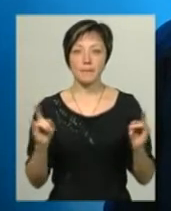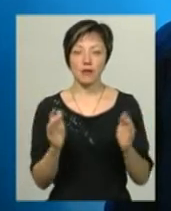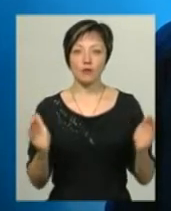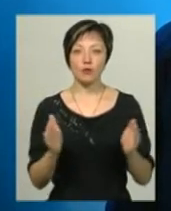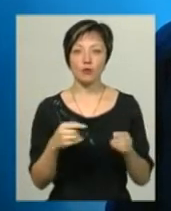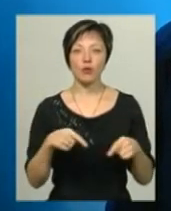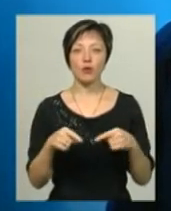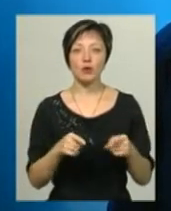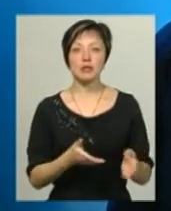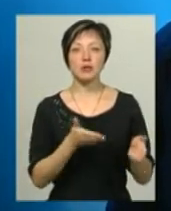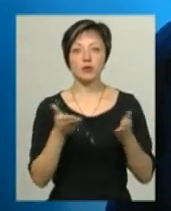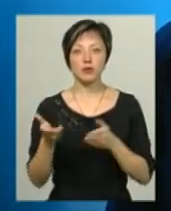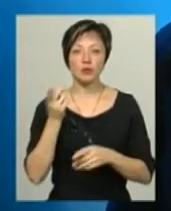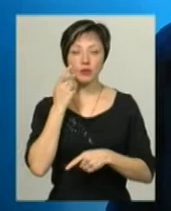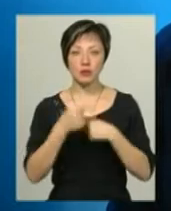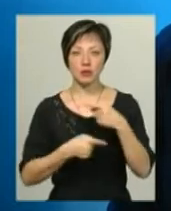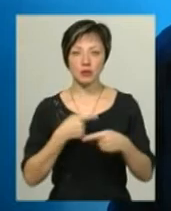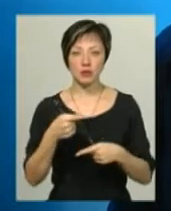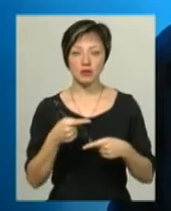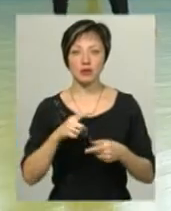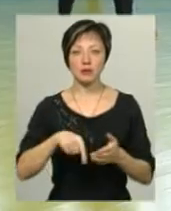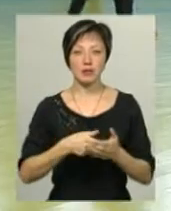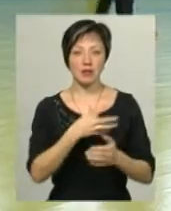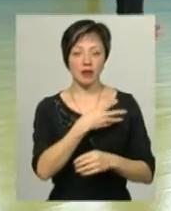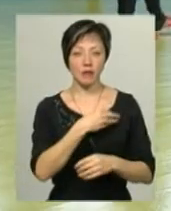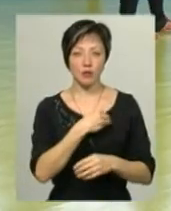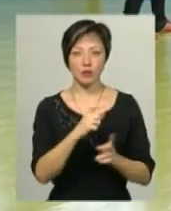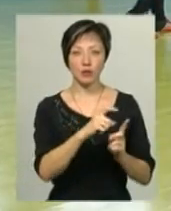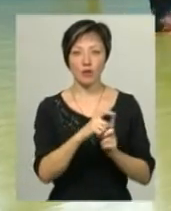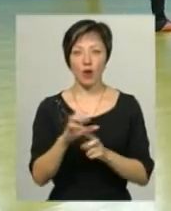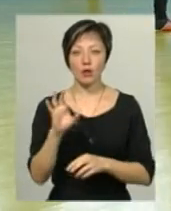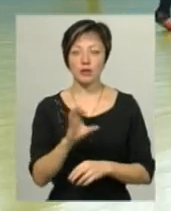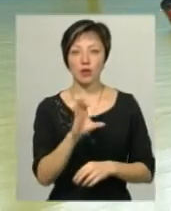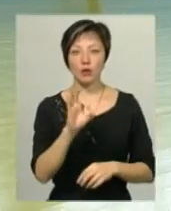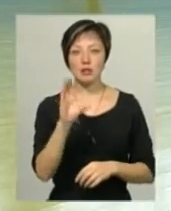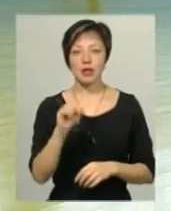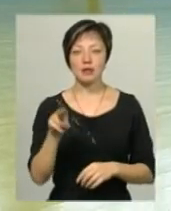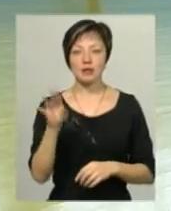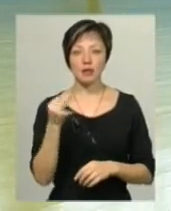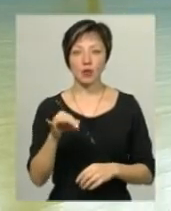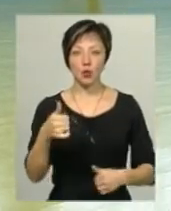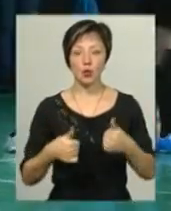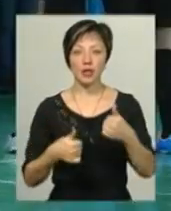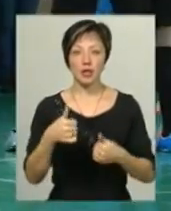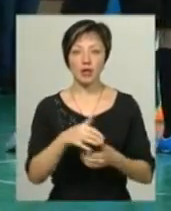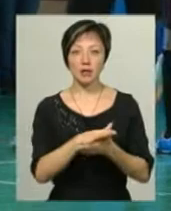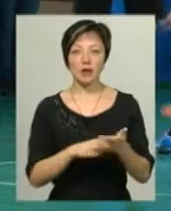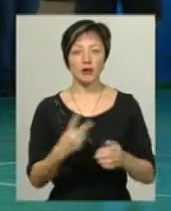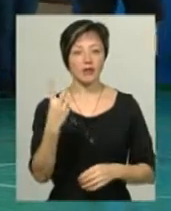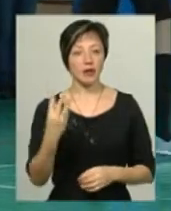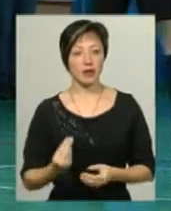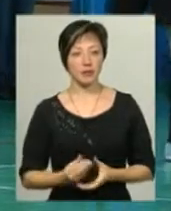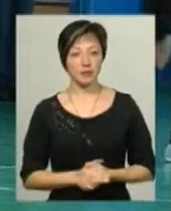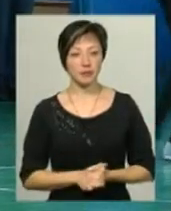команда запросила, вони постійно до нас приїжджають, команди з міста Львова. За словами Олександра Осацького, турнір триватиме 2 дні. Вікторія